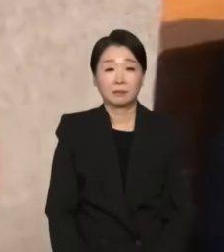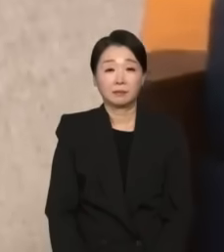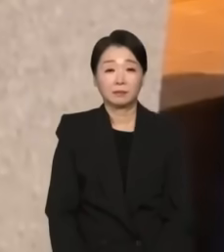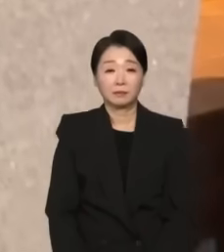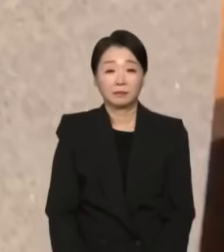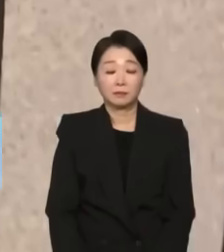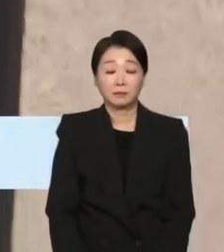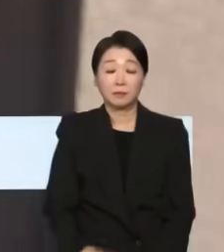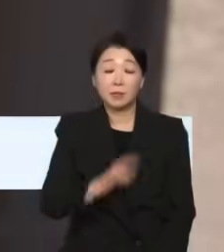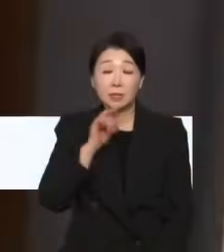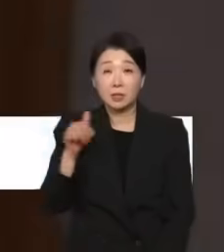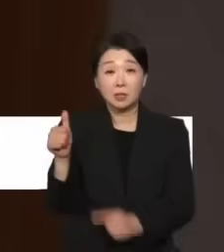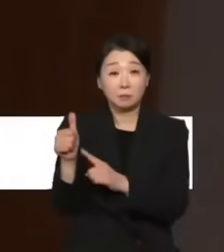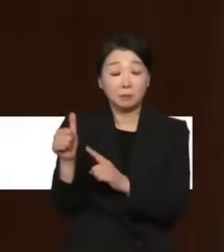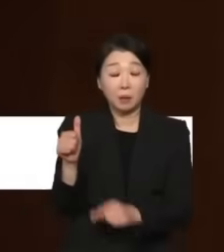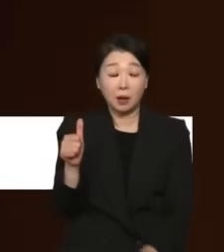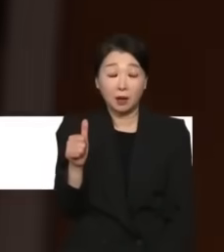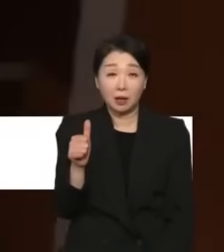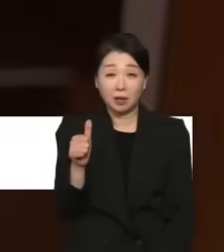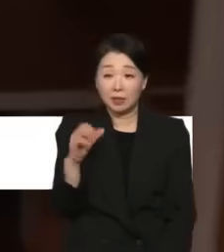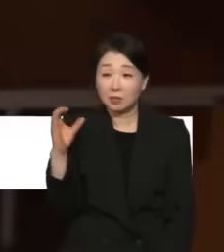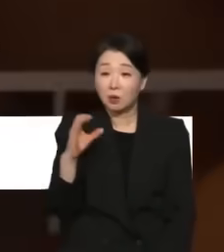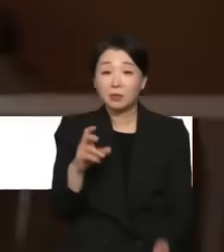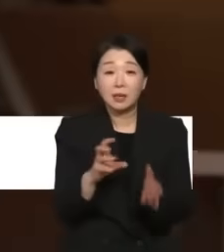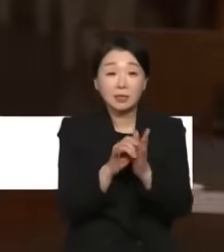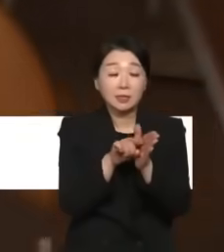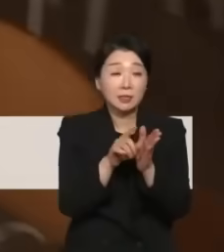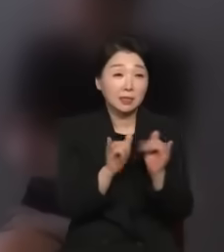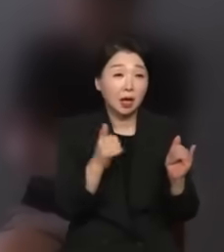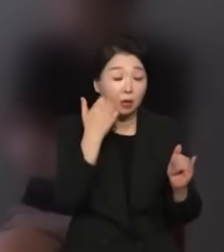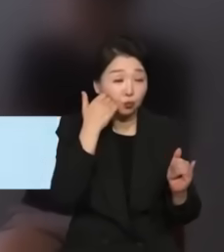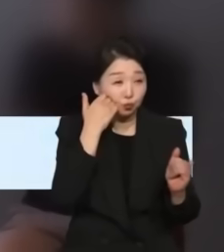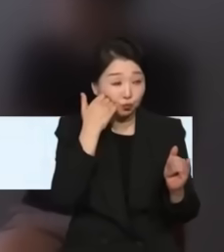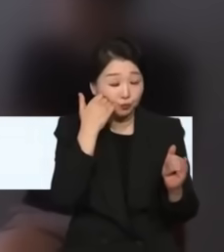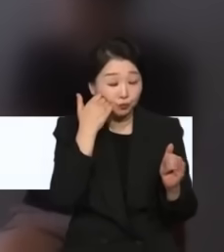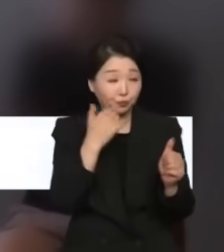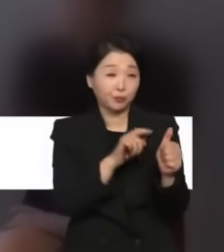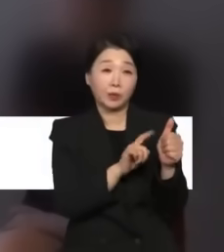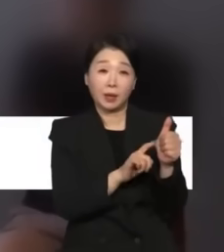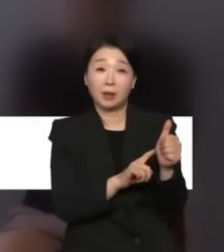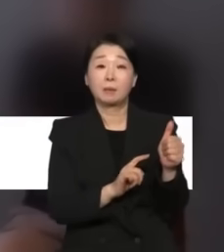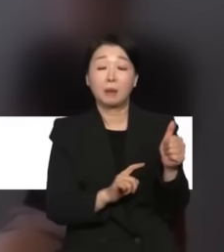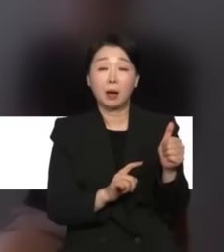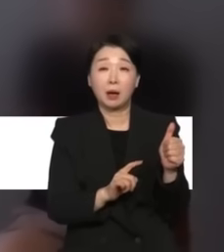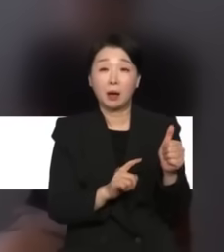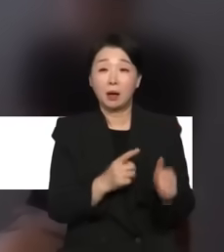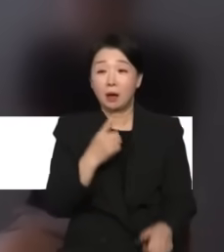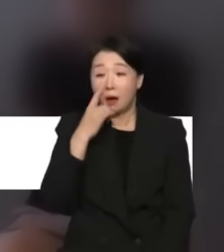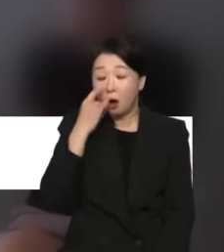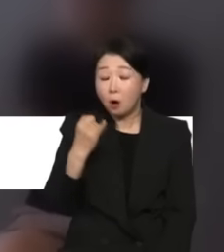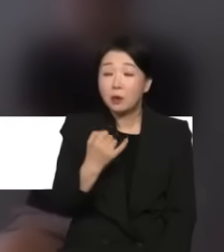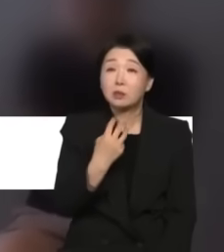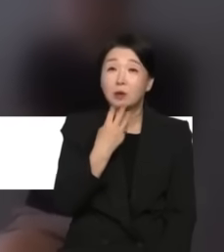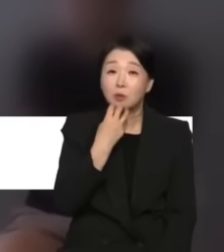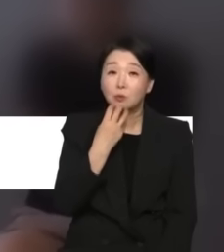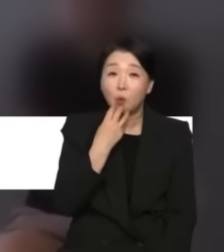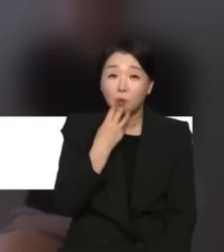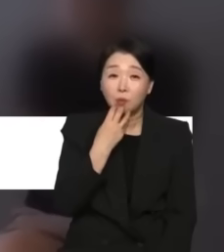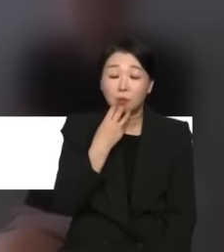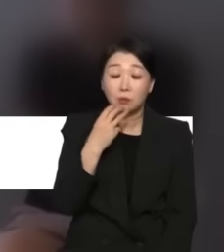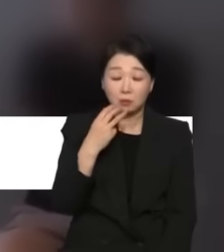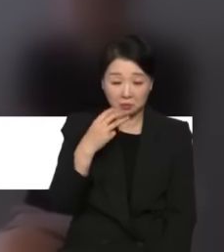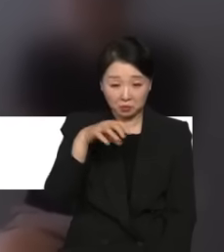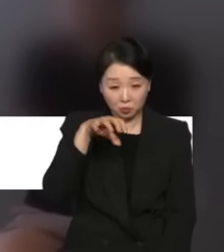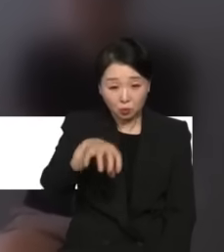김 전 신부의 성당 신자였던 A 씨. 어머니가 어느 날 갑자기 살고 있던 서울 방배동의 집을 급매로 처분해 이